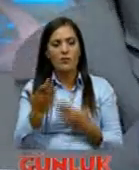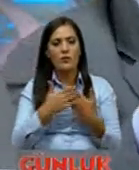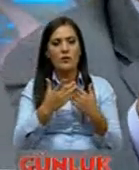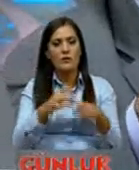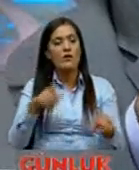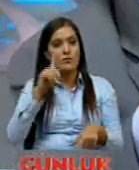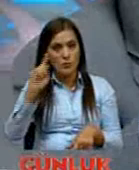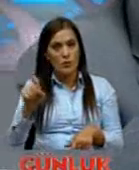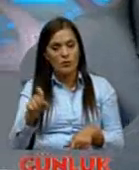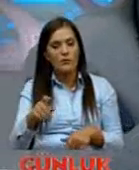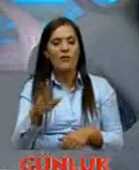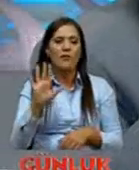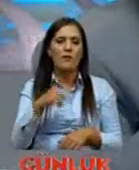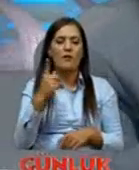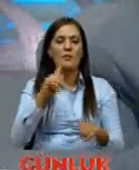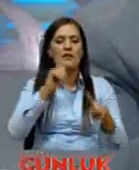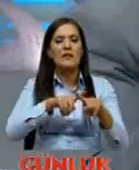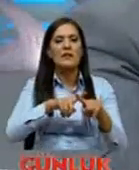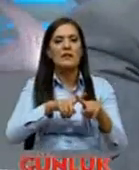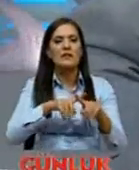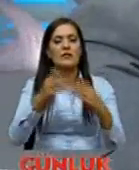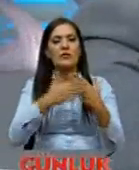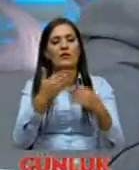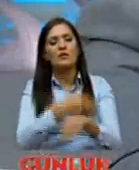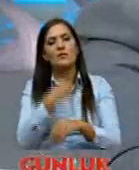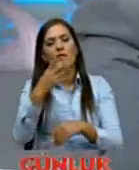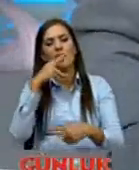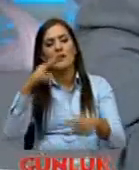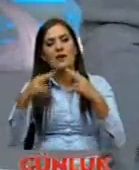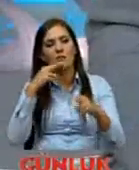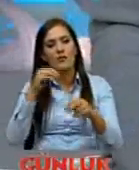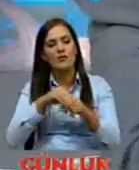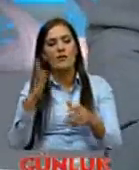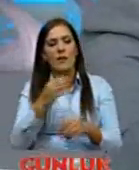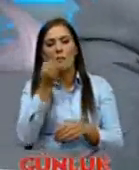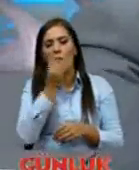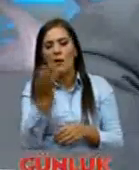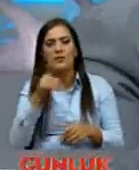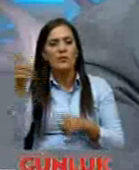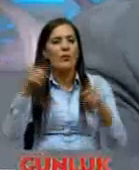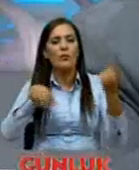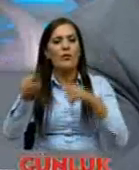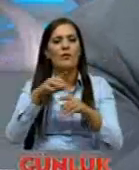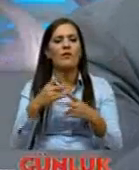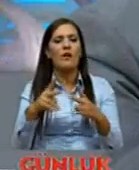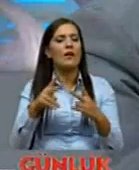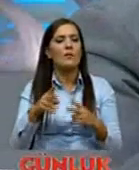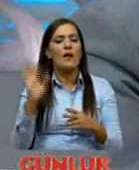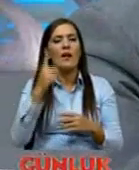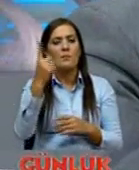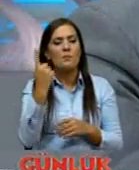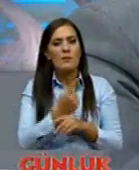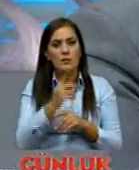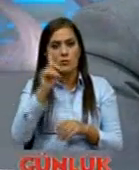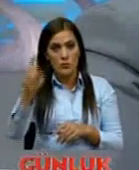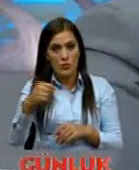salonuna hiç sorduk mu? Veya işte o X düğün hizmeti veren restoranlara, neyse bahçelere, oraya buraya herhangi bir şeyimiz